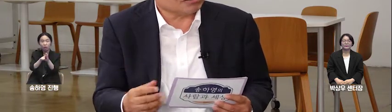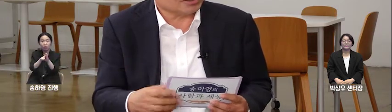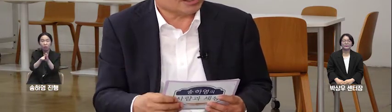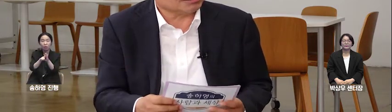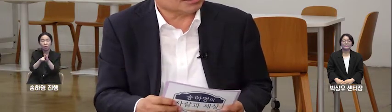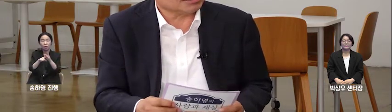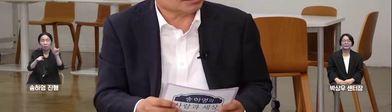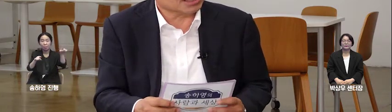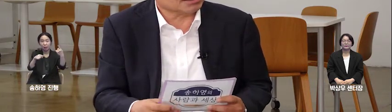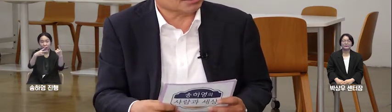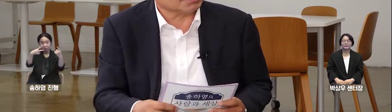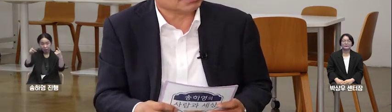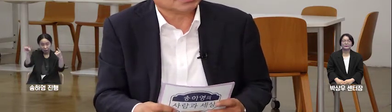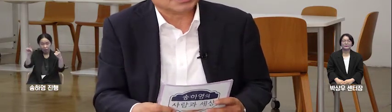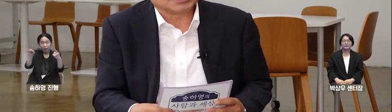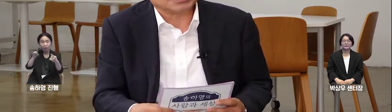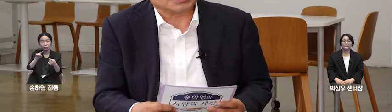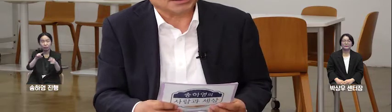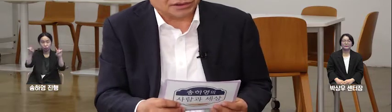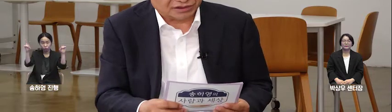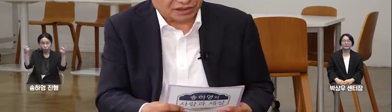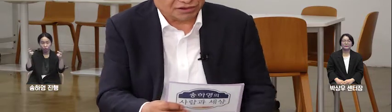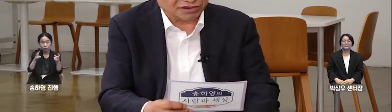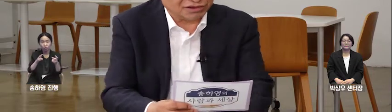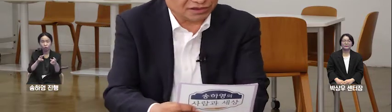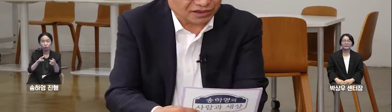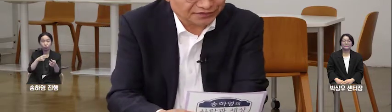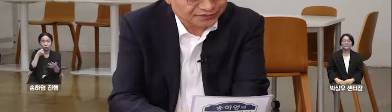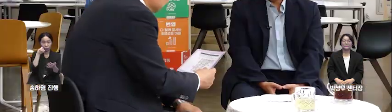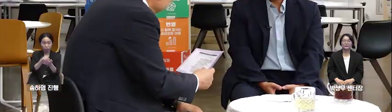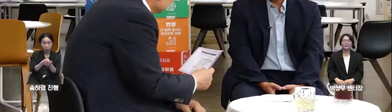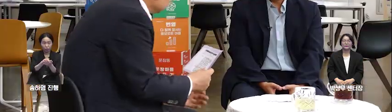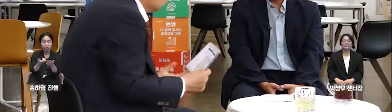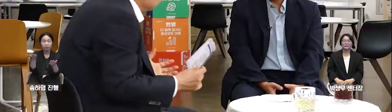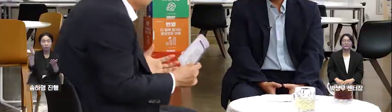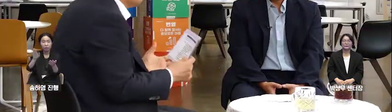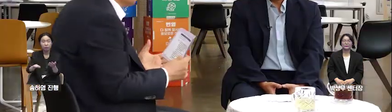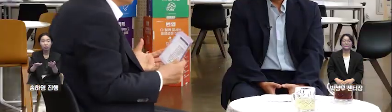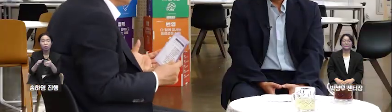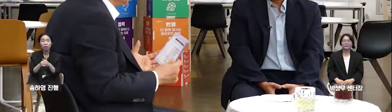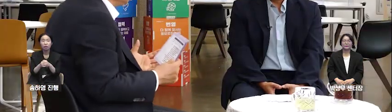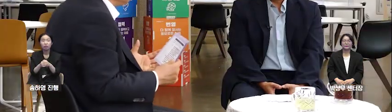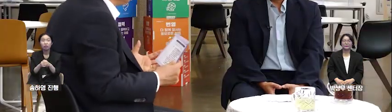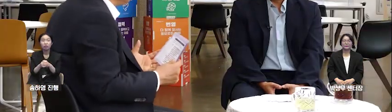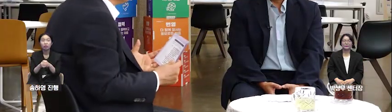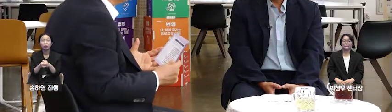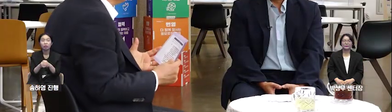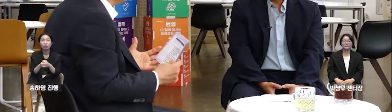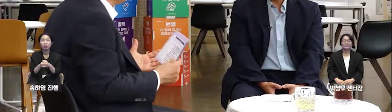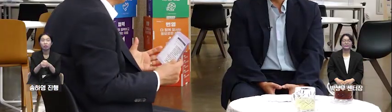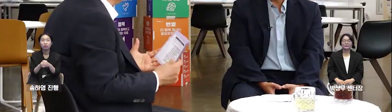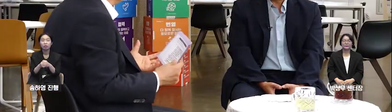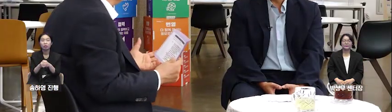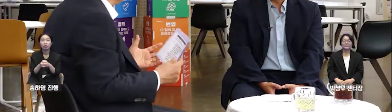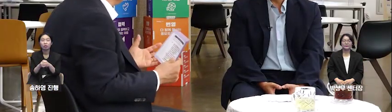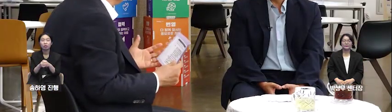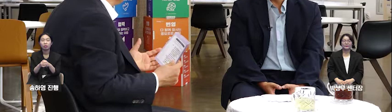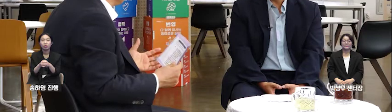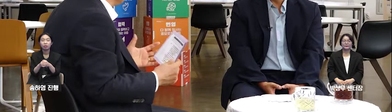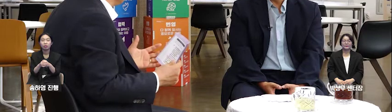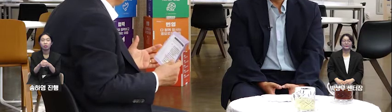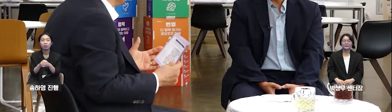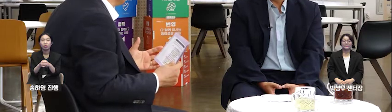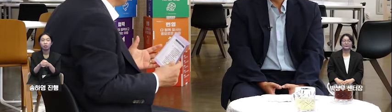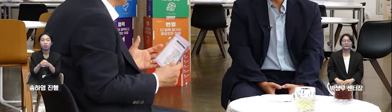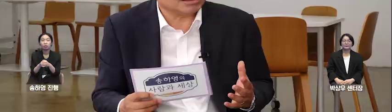과제 국정 과제 이렇게 선정했어요. 그래서 이제 한 4년 흘렀는데, 뭐, 실질적으로 뭐, 직접 간접 뭐, 많은